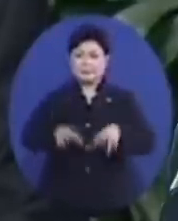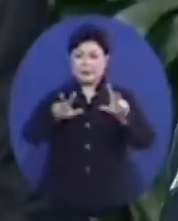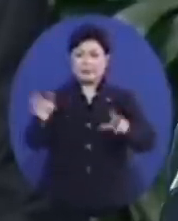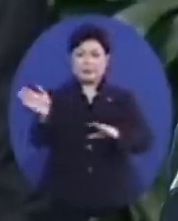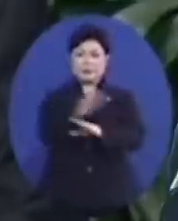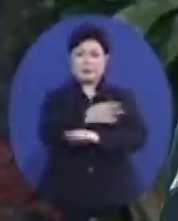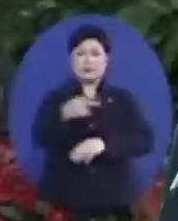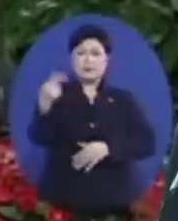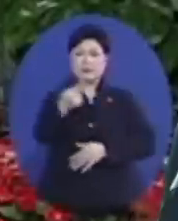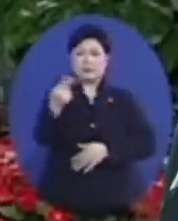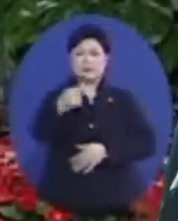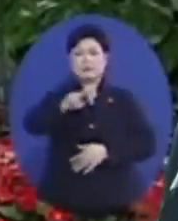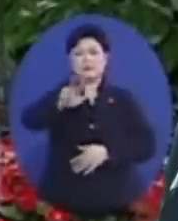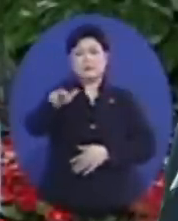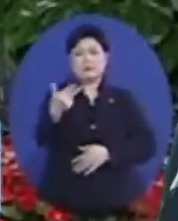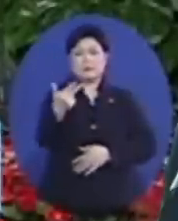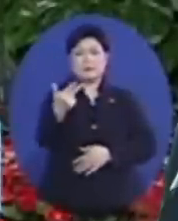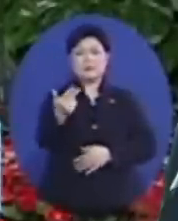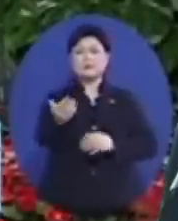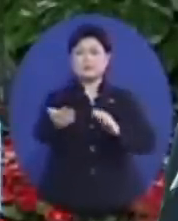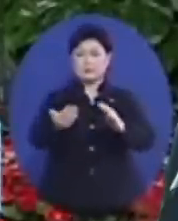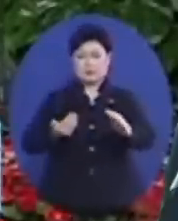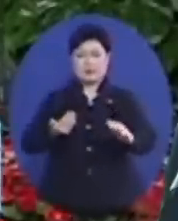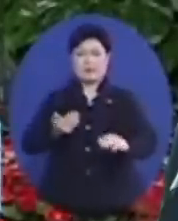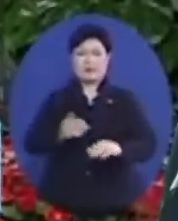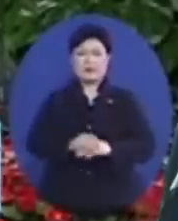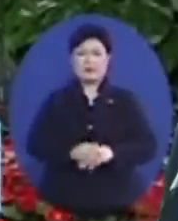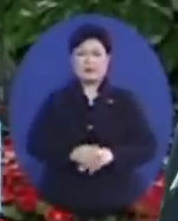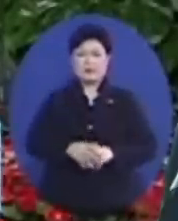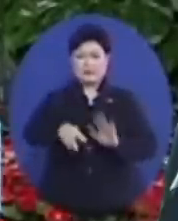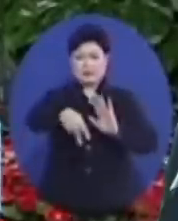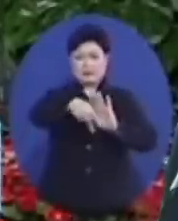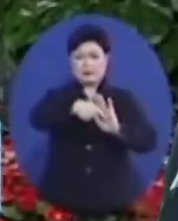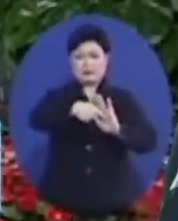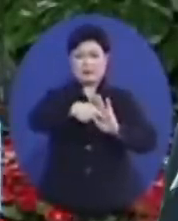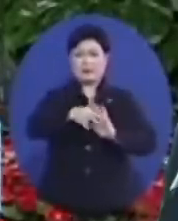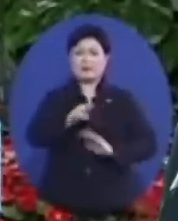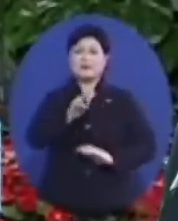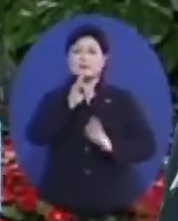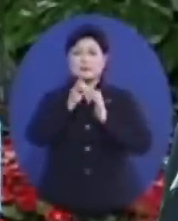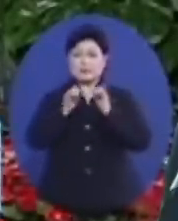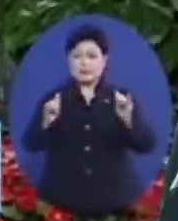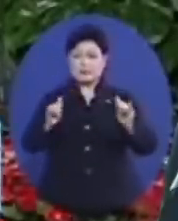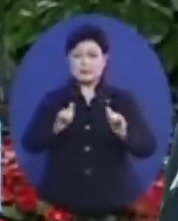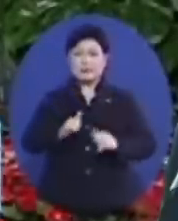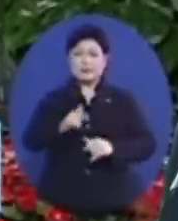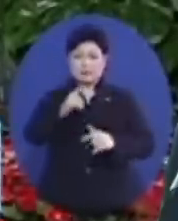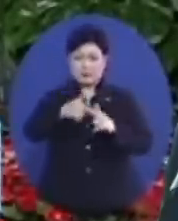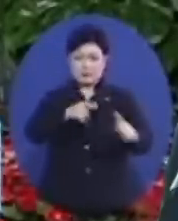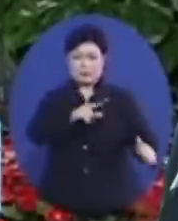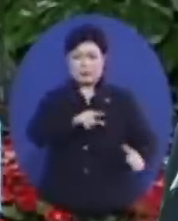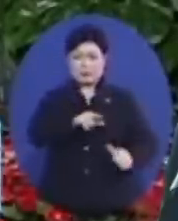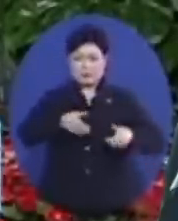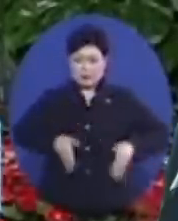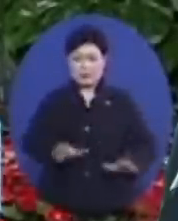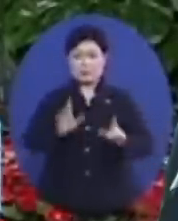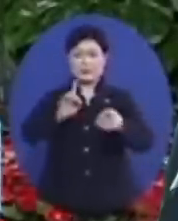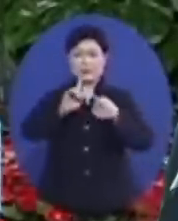지금으로부터 약 2700여 년 전에 이사야 선지자는 메시아의 탄생을 예언했습니다.